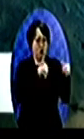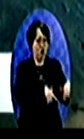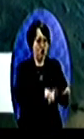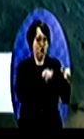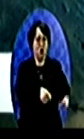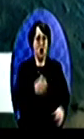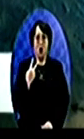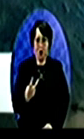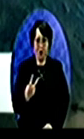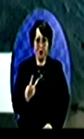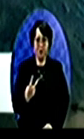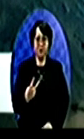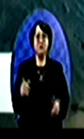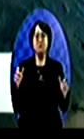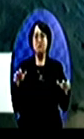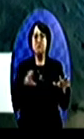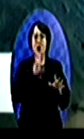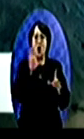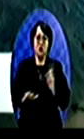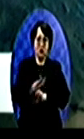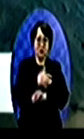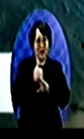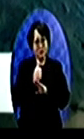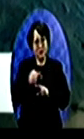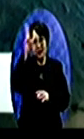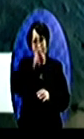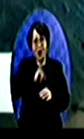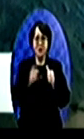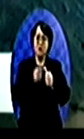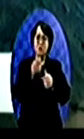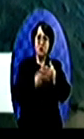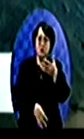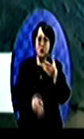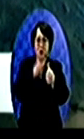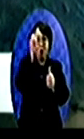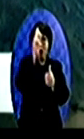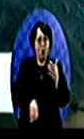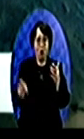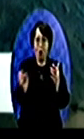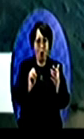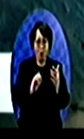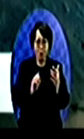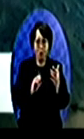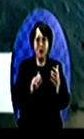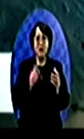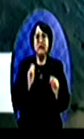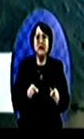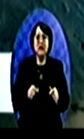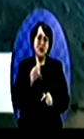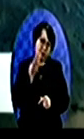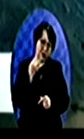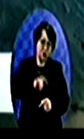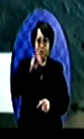урсдаг. Гэтэл байгаль орчин аялжуулчлалын яамны бүртгэлд энэ хоёр голын нэр огт байхгүй ээжээ. Мөн энэ хэсэгт ашигт малтмлын